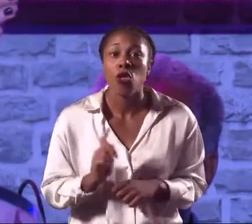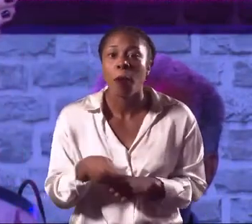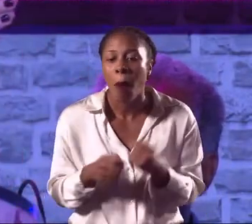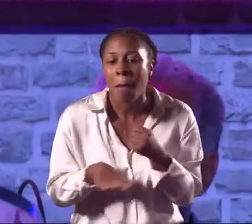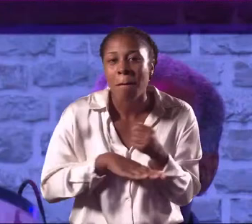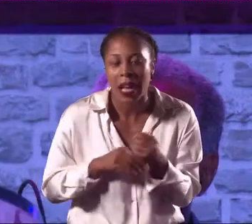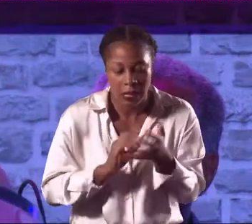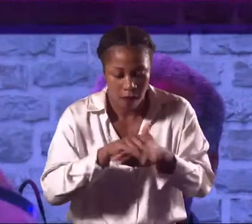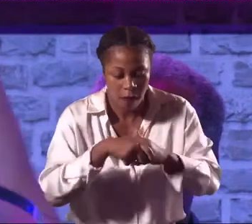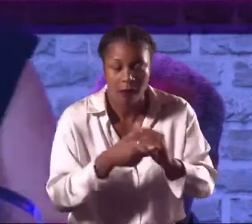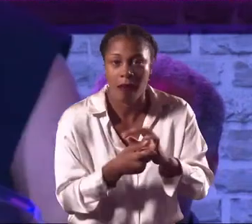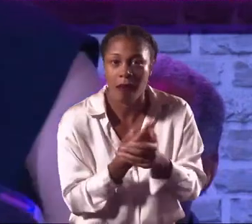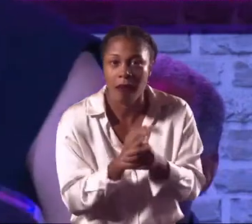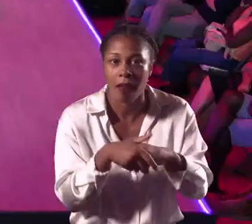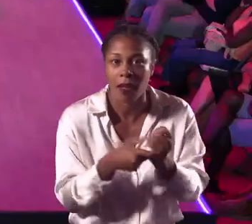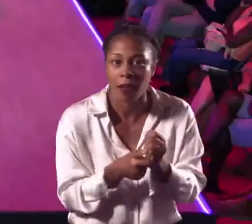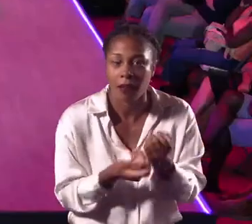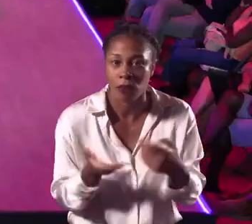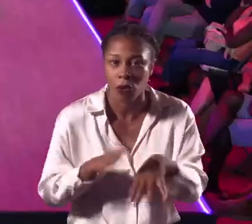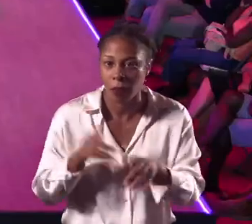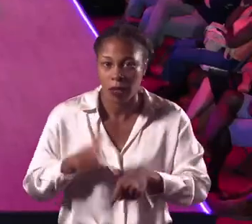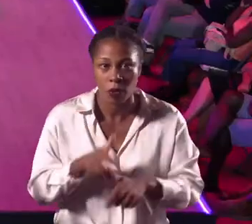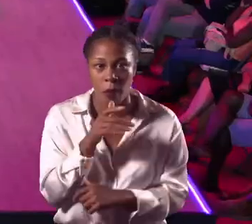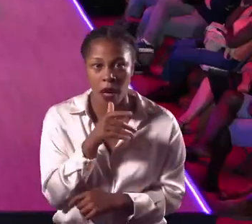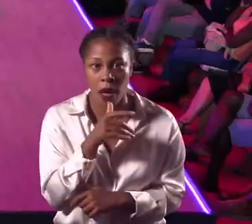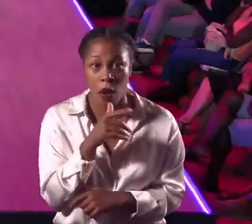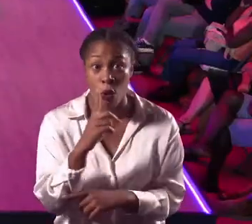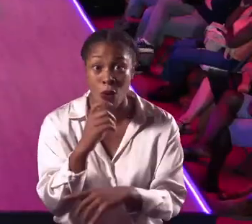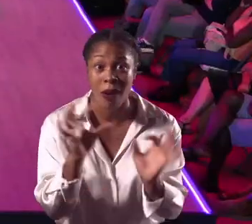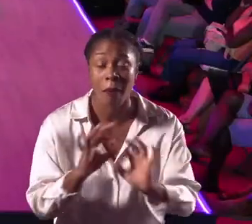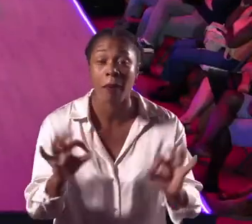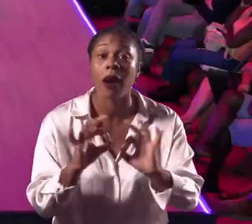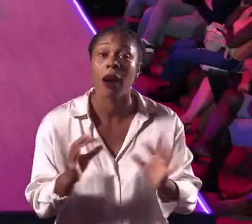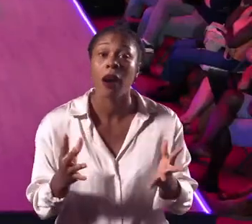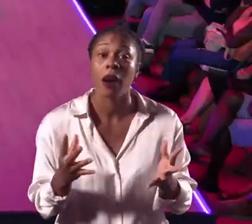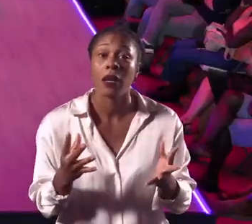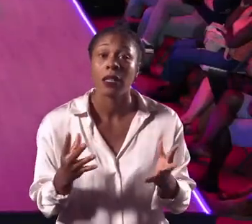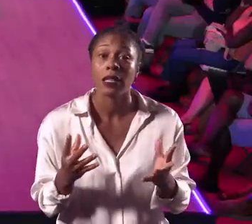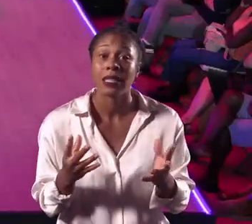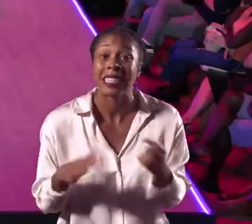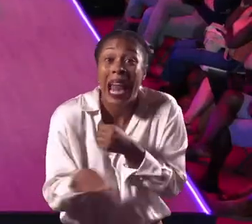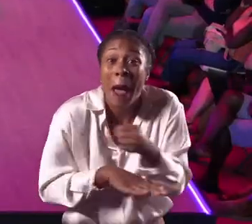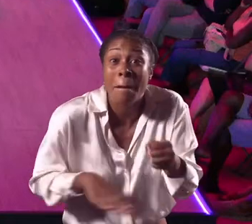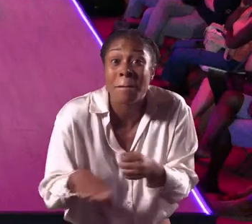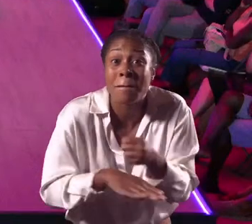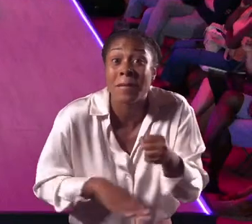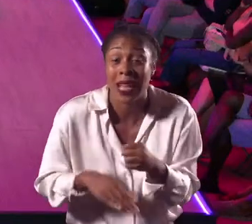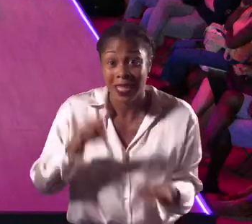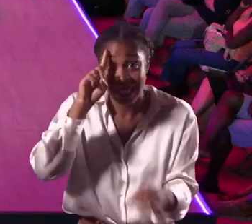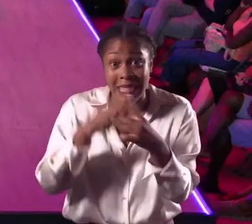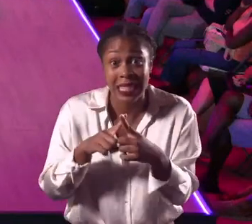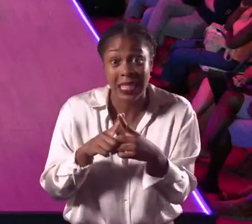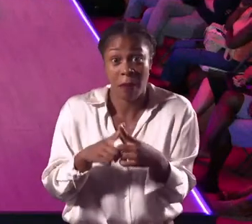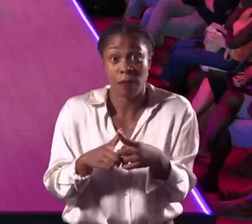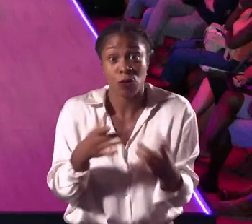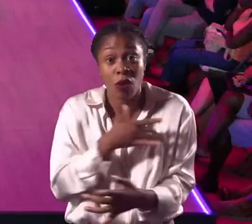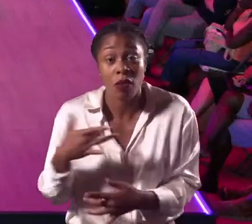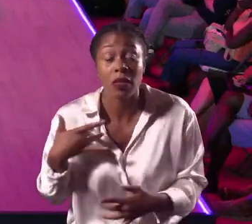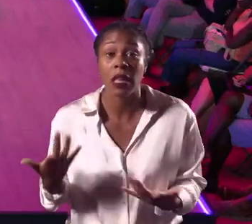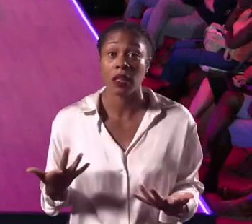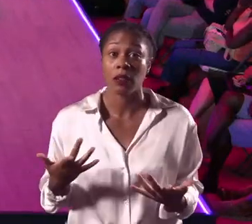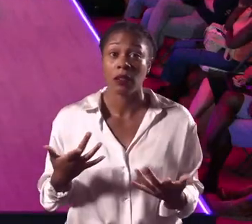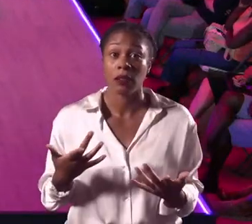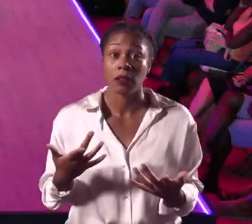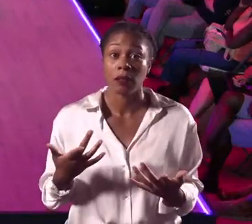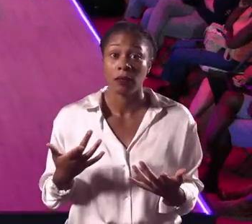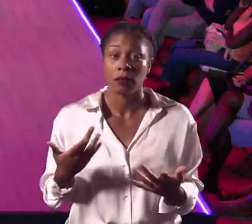normalement de se laver les mains, ne peuvent plus se laver les mains, ou non plus les bases de l'hygiène qui puissent être faites